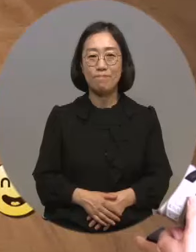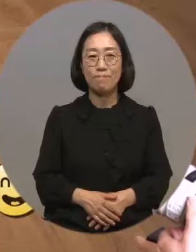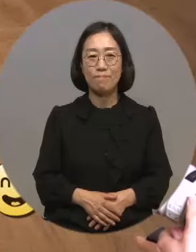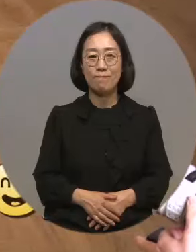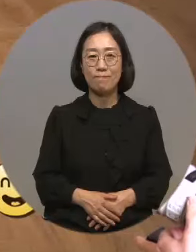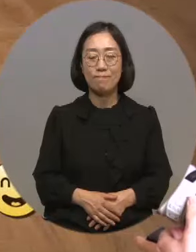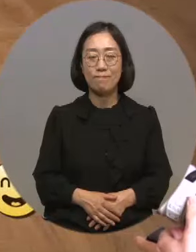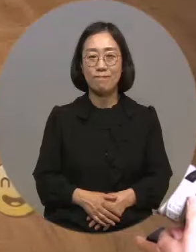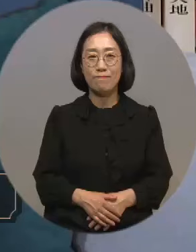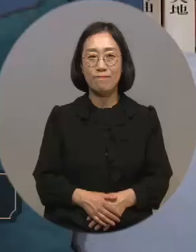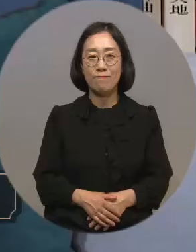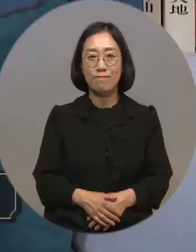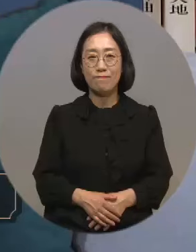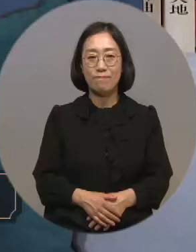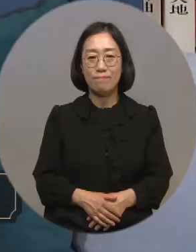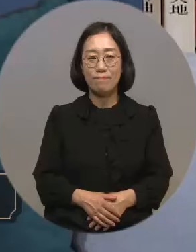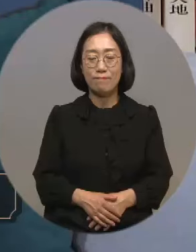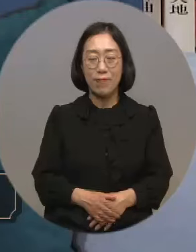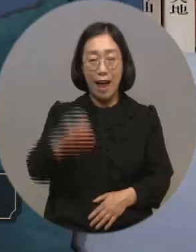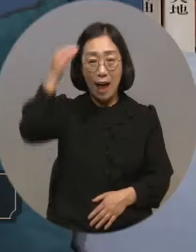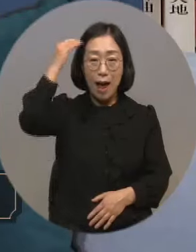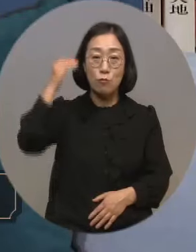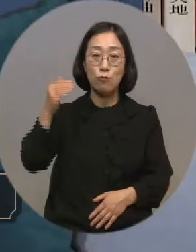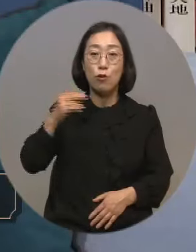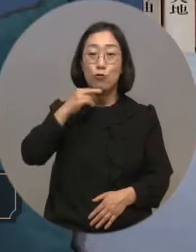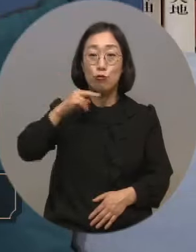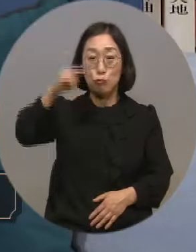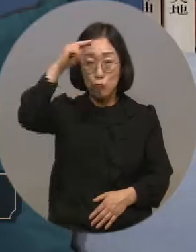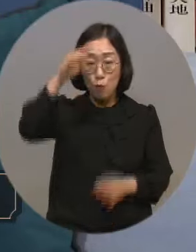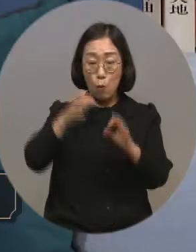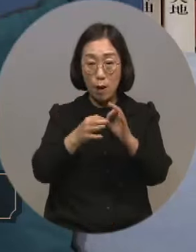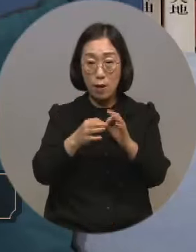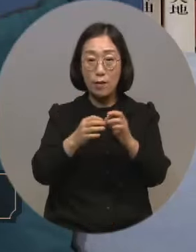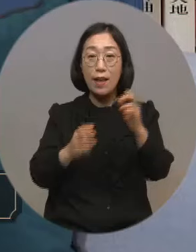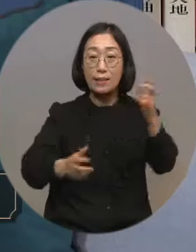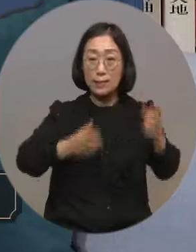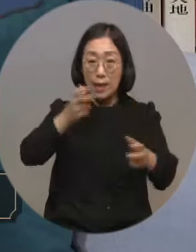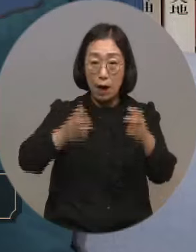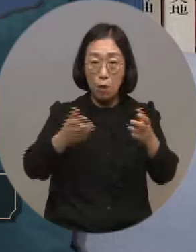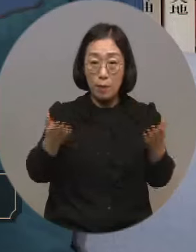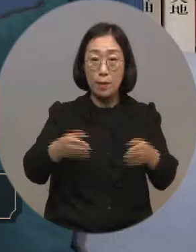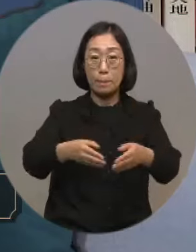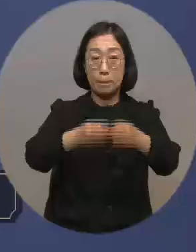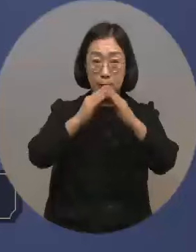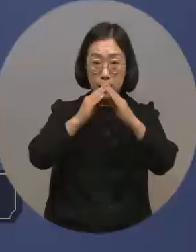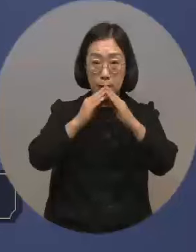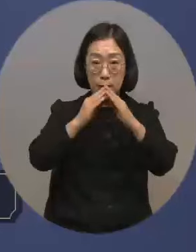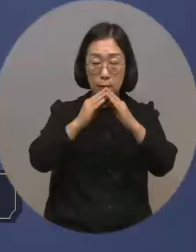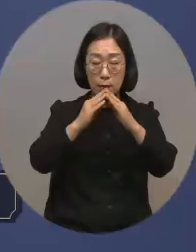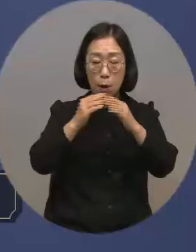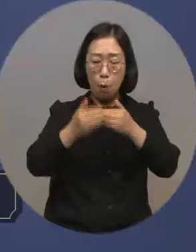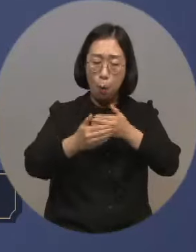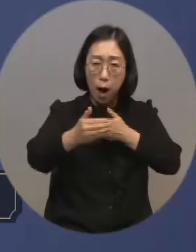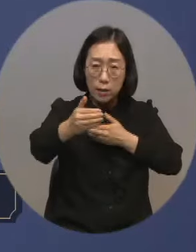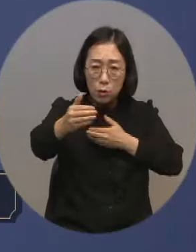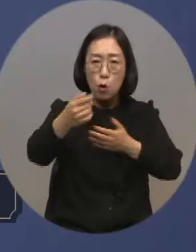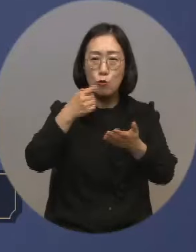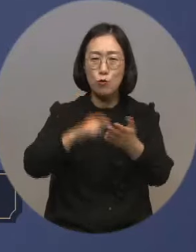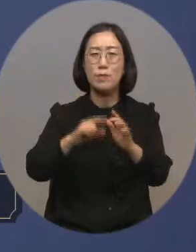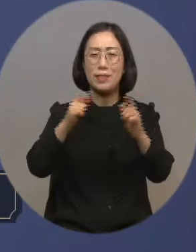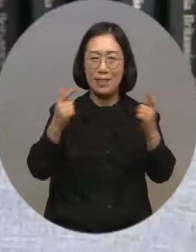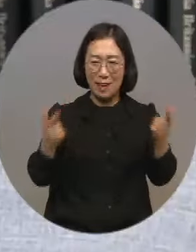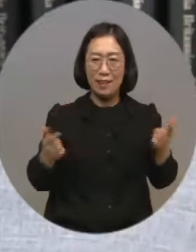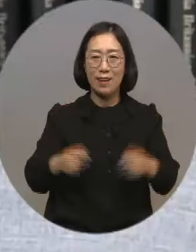하도록 하겠습니다. 한국에서 술과 관련된 사업을 창업하는 과정을 보면 쉽지가 않습니다.